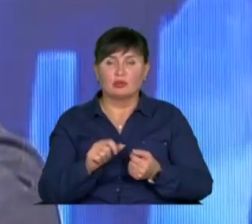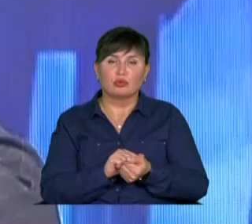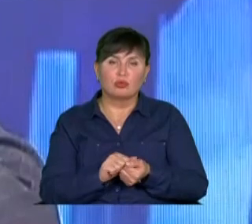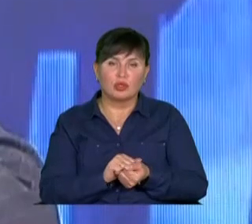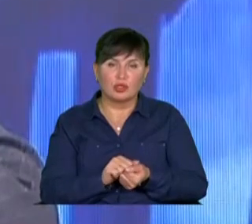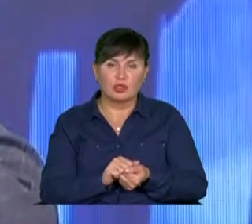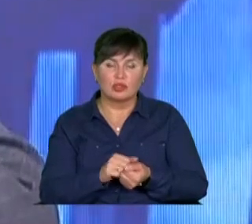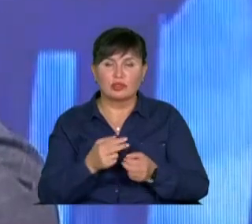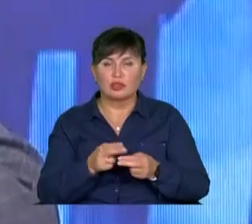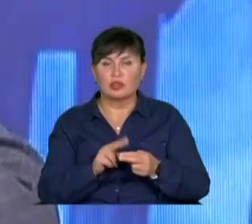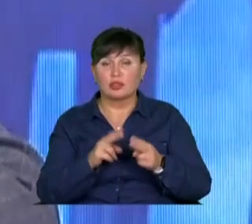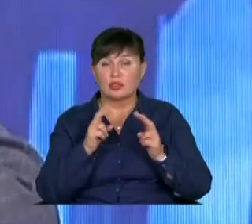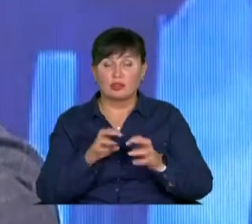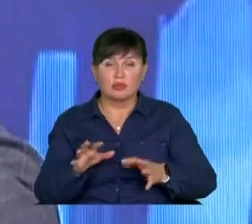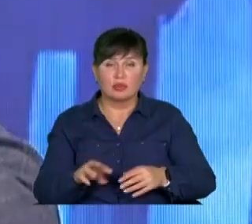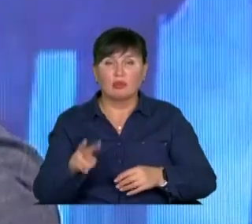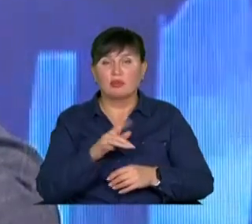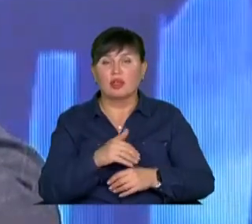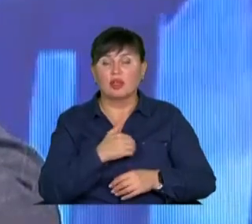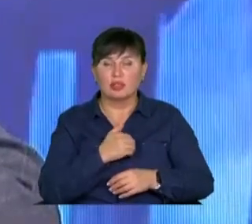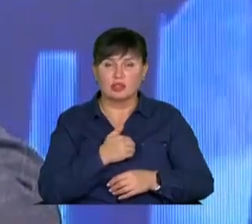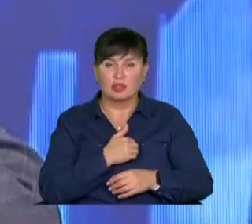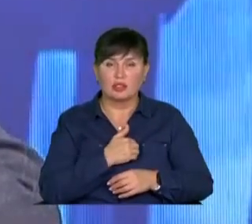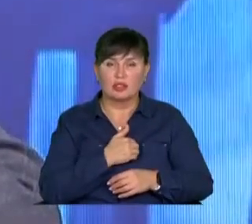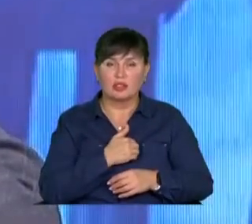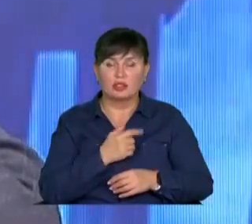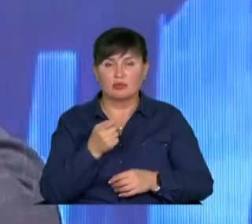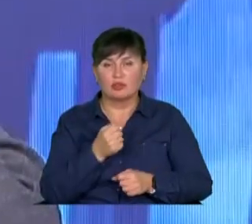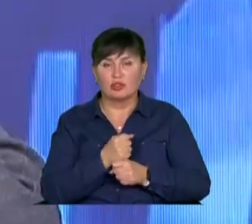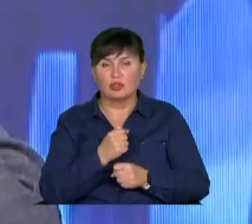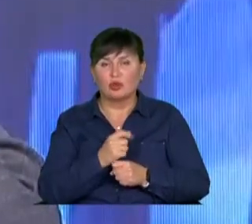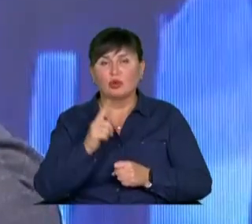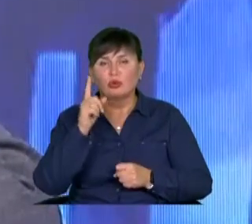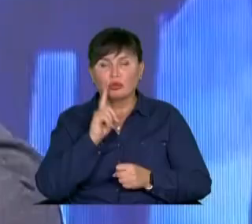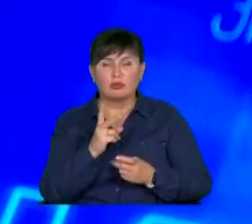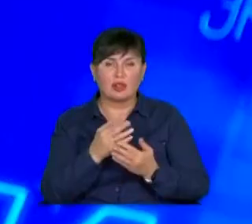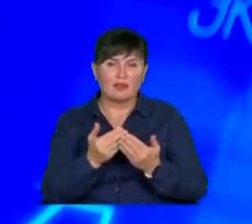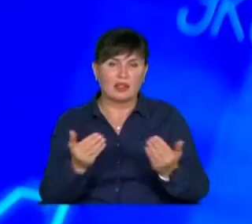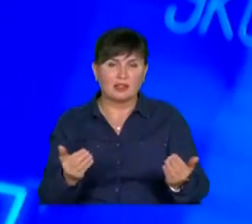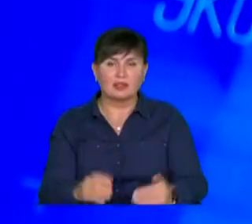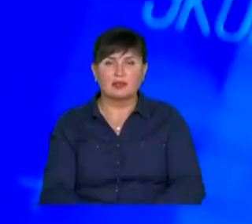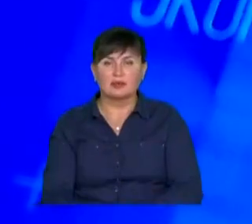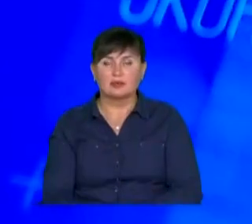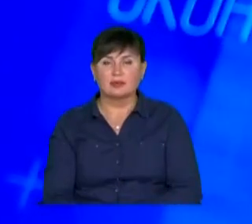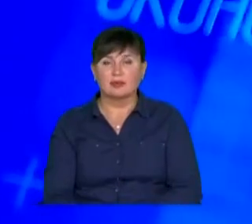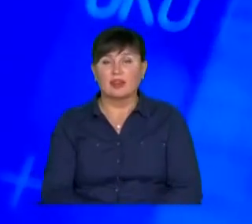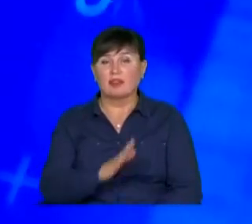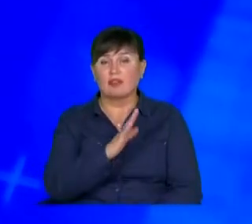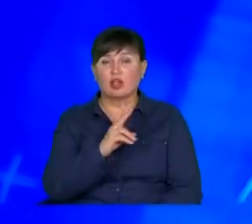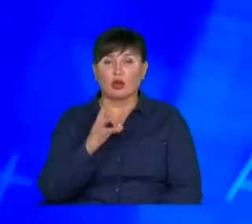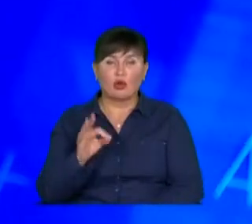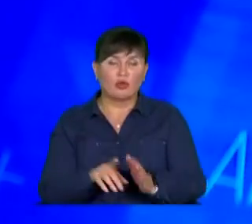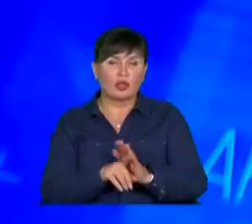бумажное вот это не проверялось, мы хотели немного его сделать удобным для вас. В Восточном Казахстане